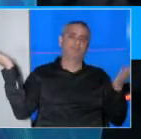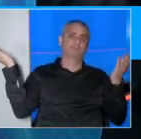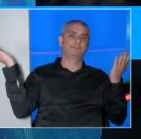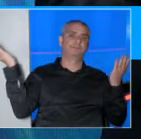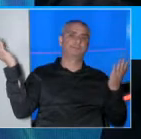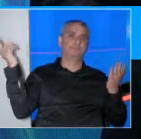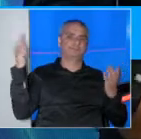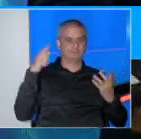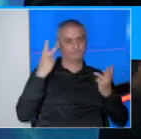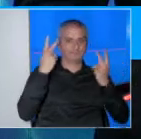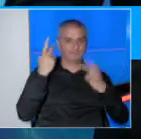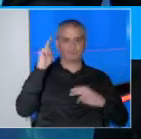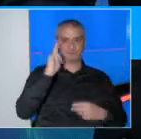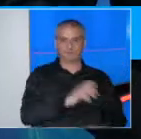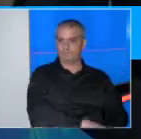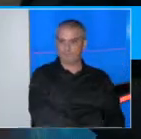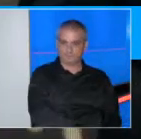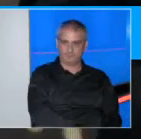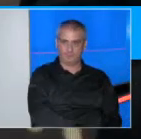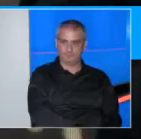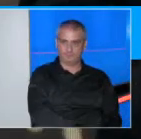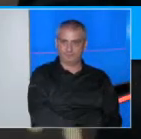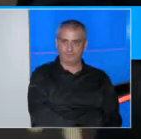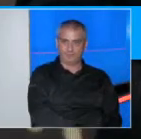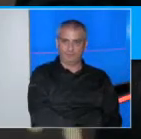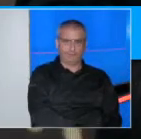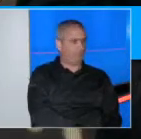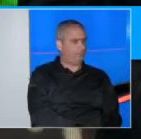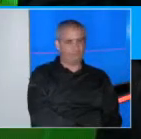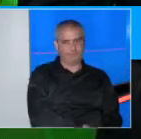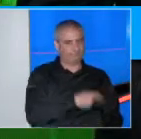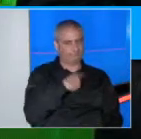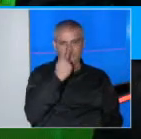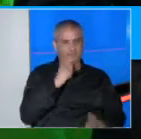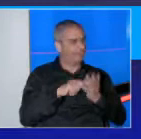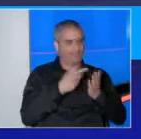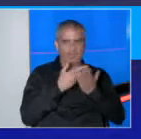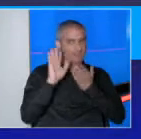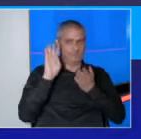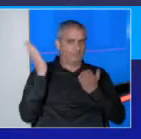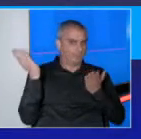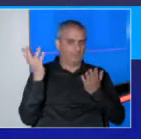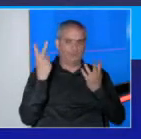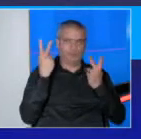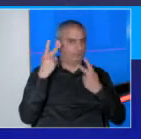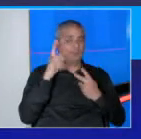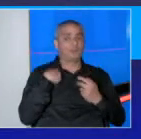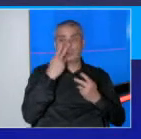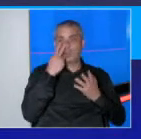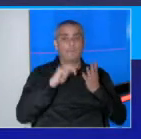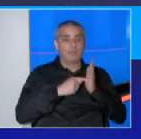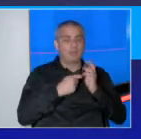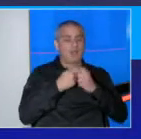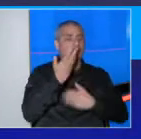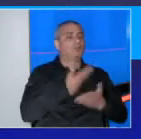מתפקידו, היא חשובה יותר מהכל. אני לא רואה את זה ככה, כאילו שהמטרה להזיז את נתניהו מתפקידו חשובה יותר מהכל. אני רואה שהמטרה